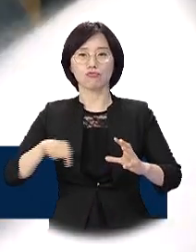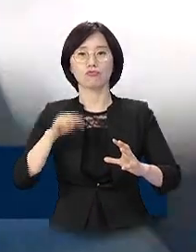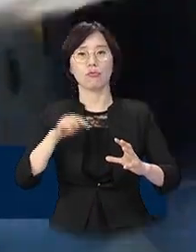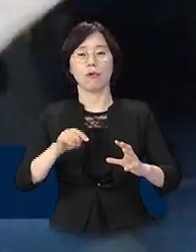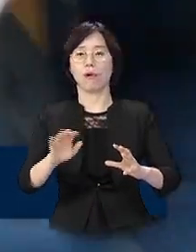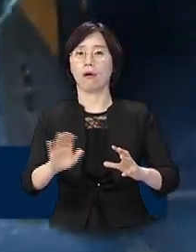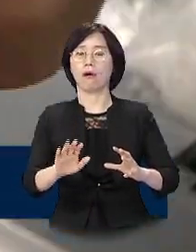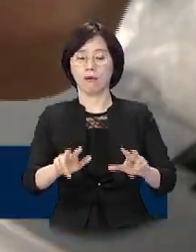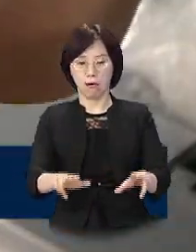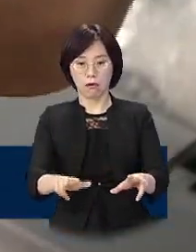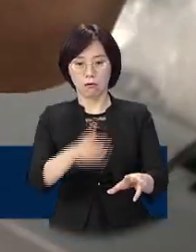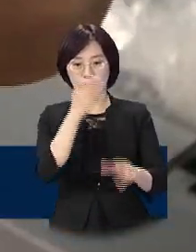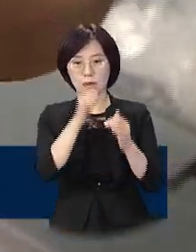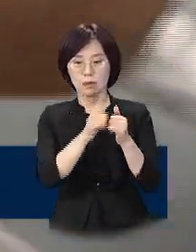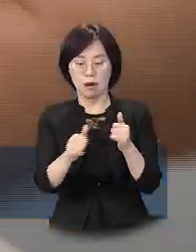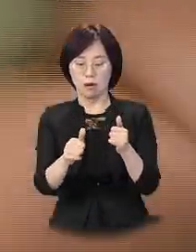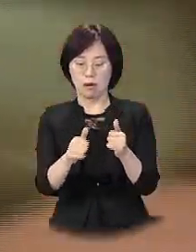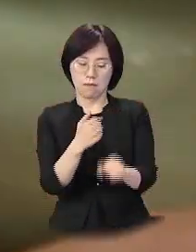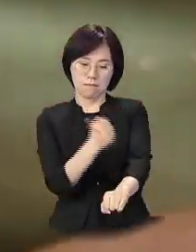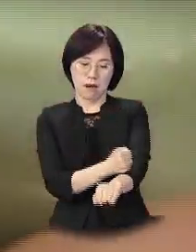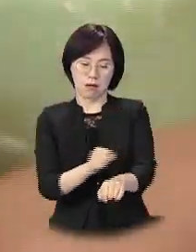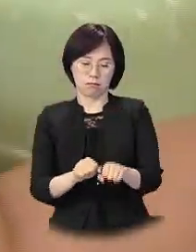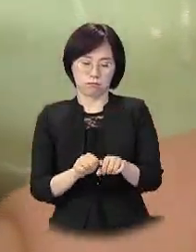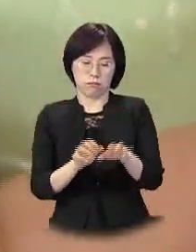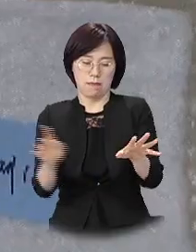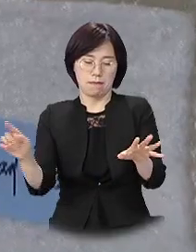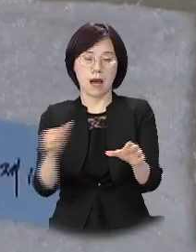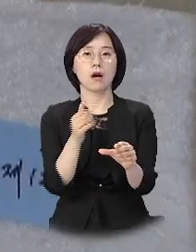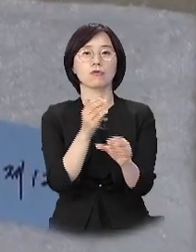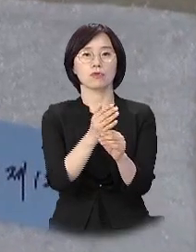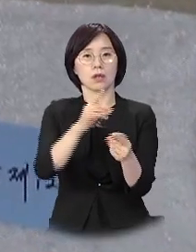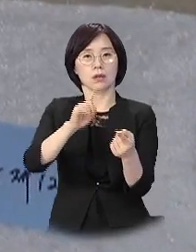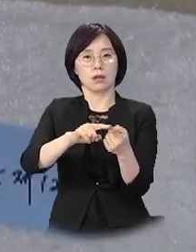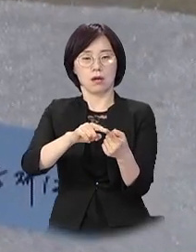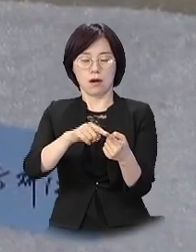대한민국. 젊은이들 사이 빠르게 확산하는 마약류 약물에